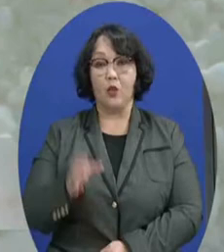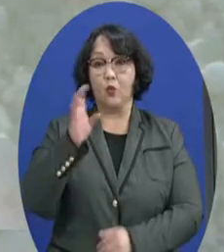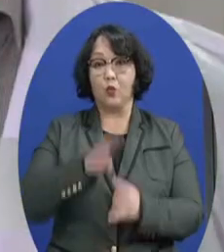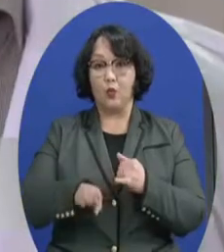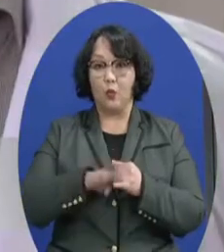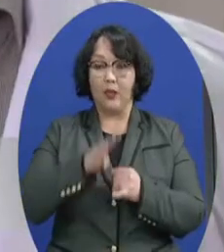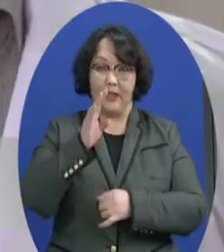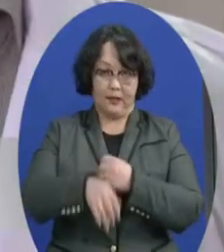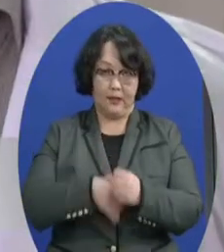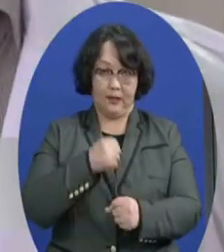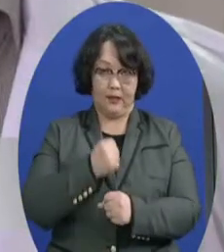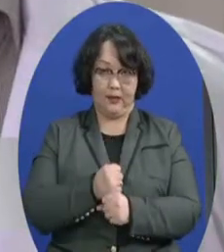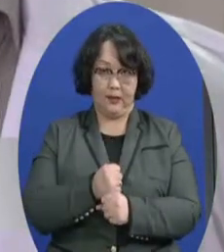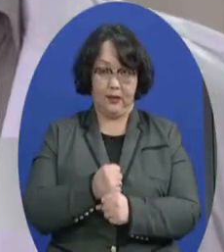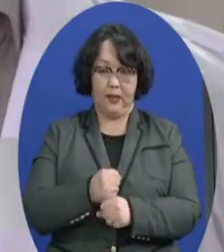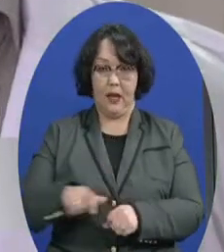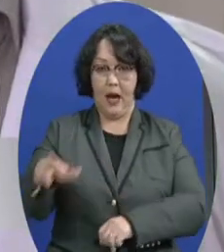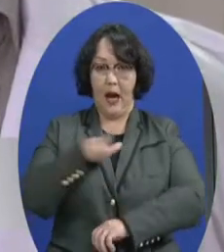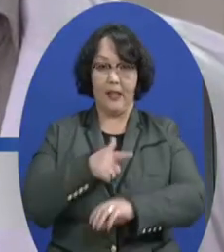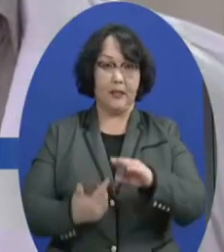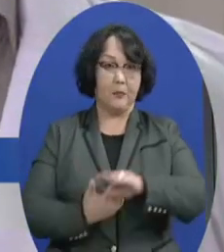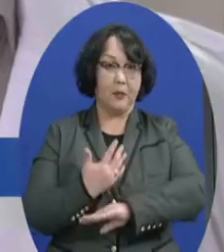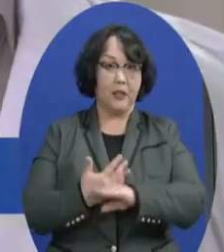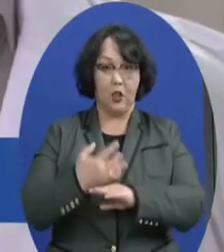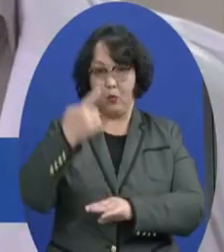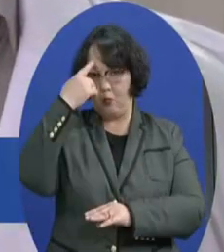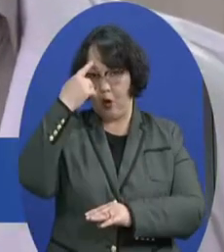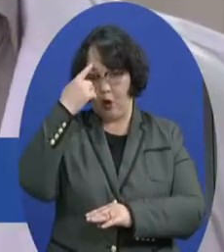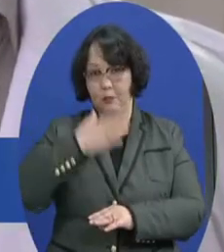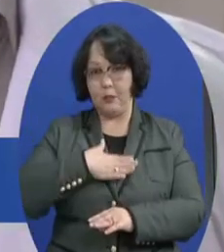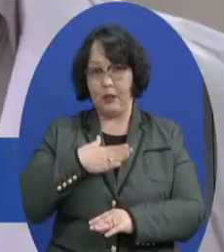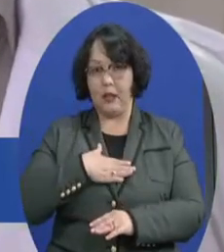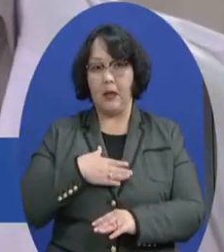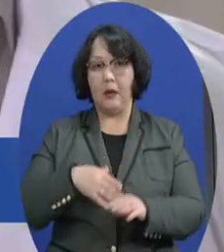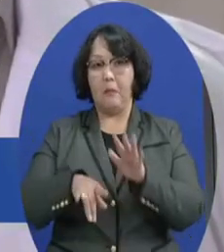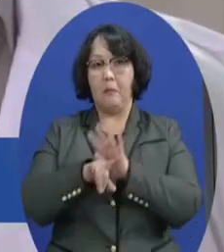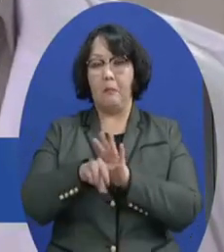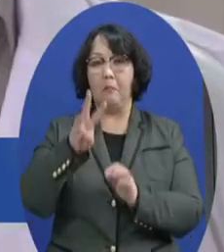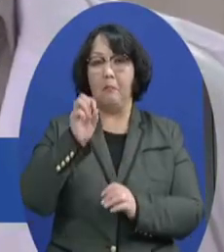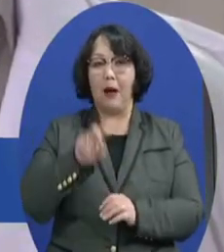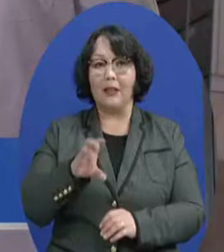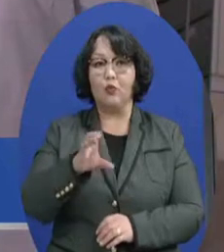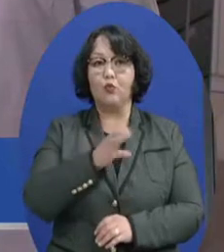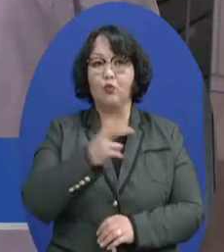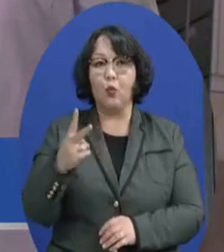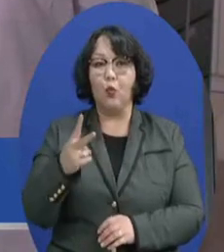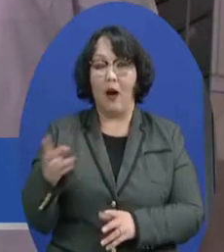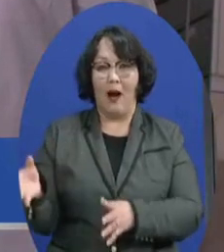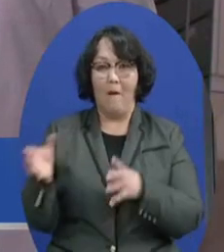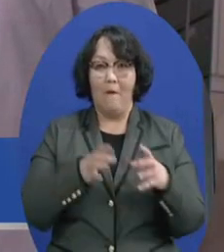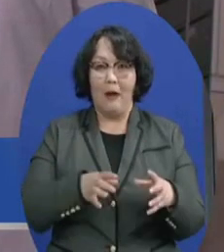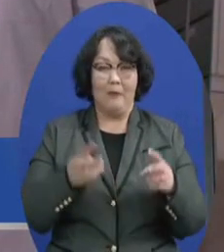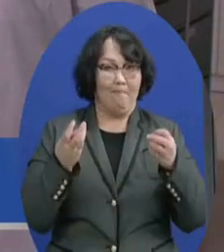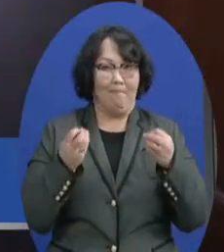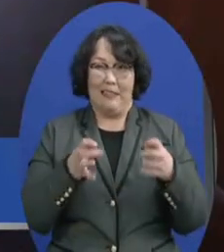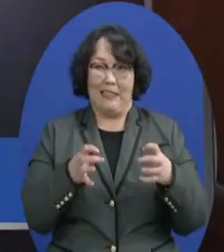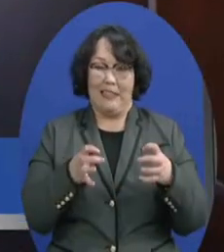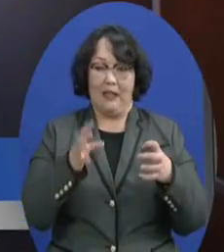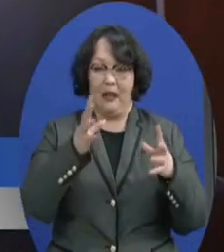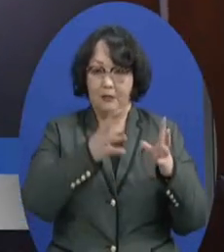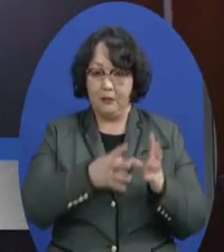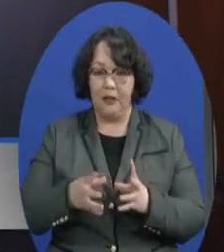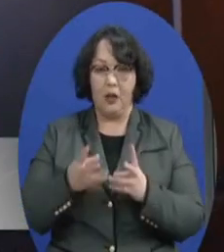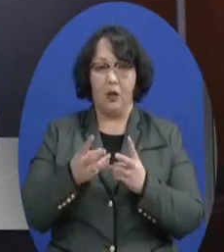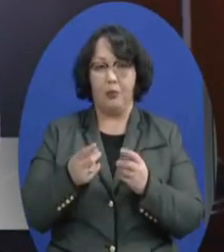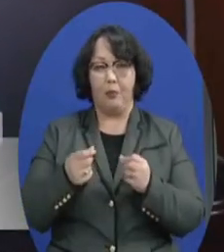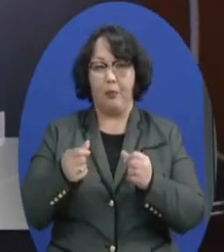Сүүлийн жилүүд бол одоо бэлчээрийн Монгол малын сүүг гүн хөлдөөлтийн гаргаар хөлдөөж хатаах энэ технологи